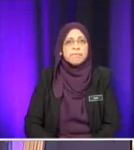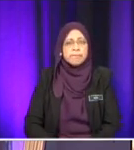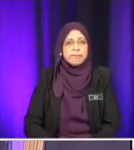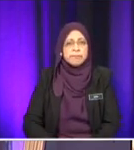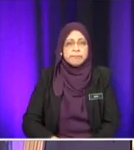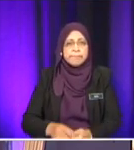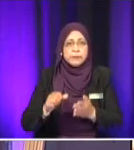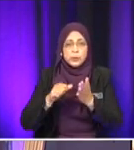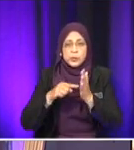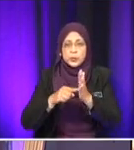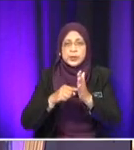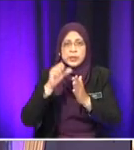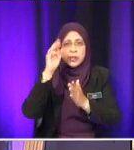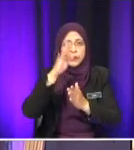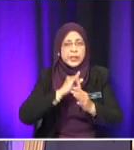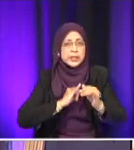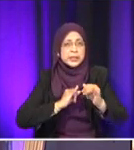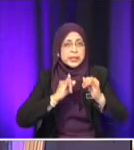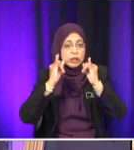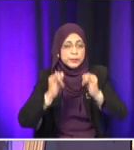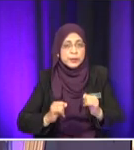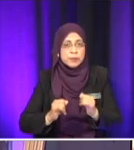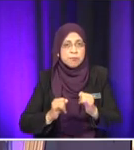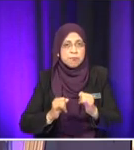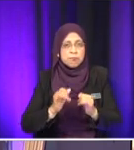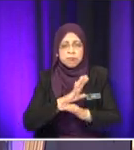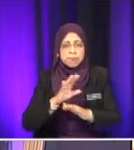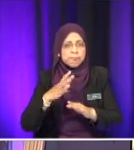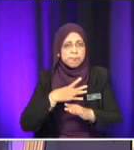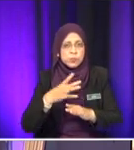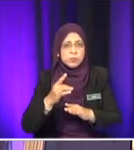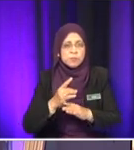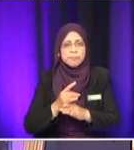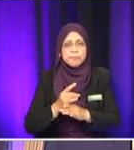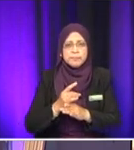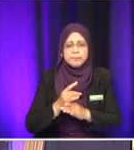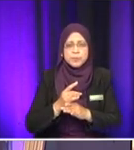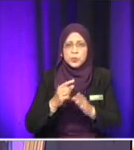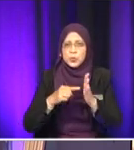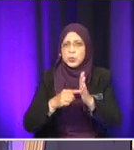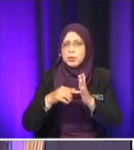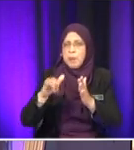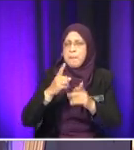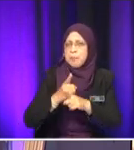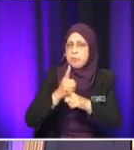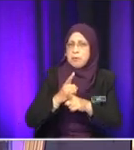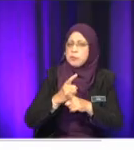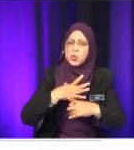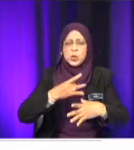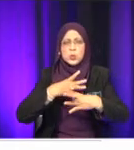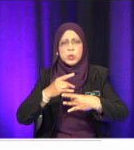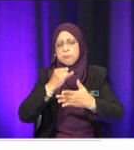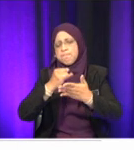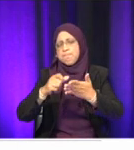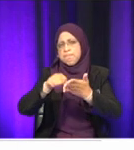individulistik dan juga menolak sebab serta logic dalam berkarya seterusnya aliran